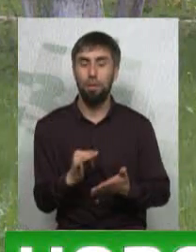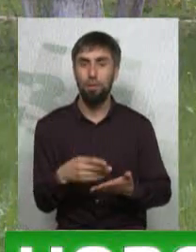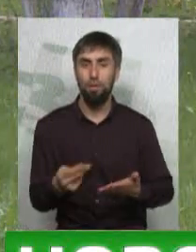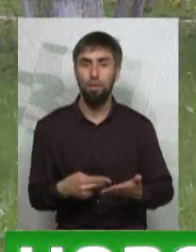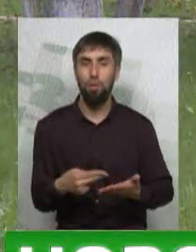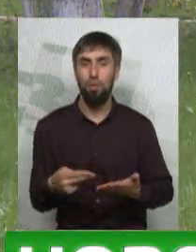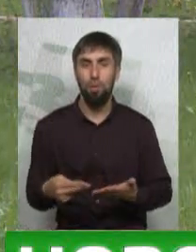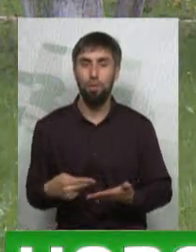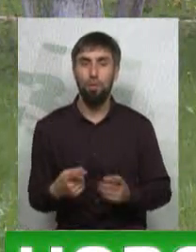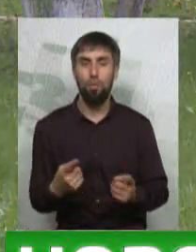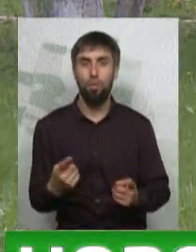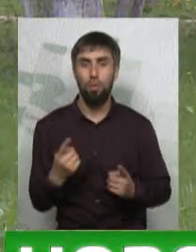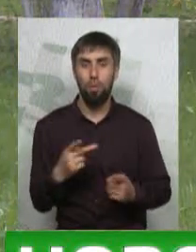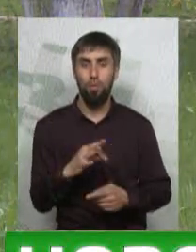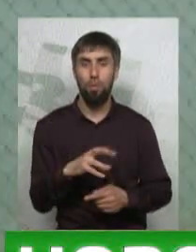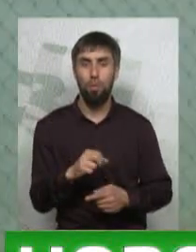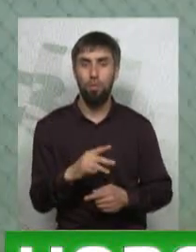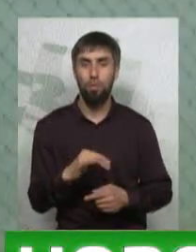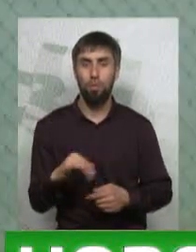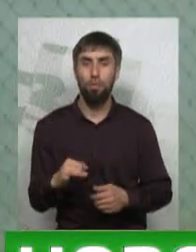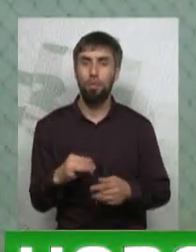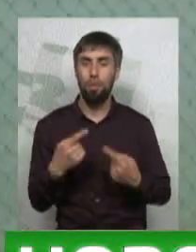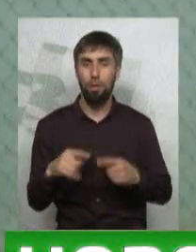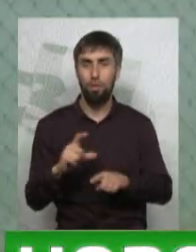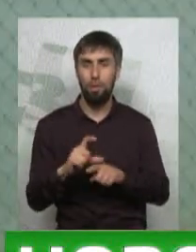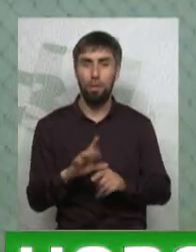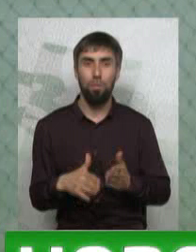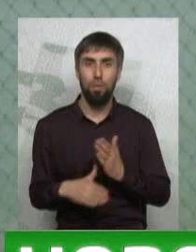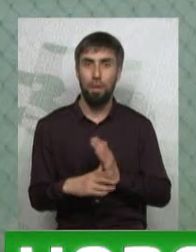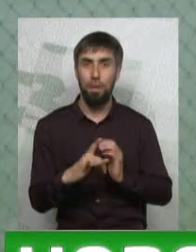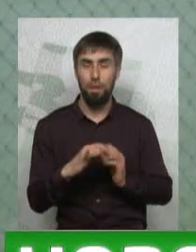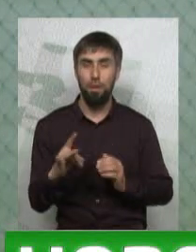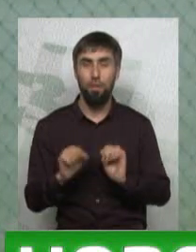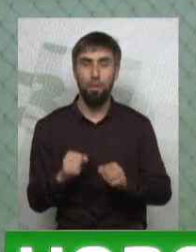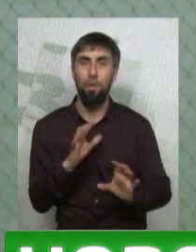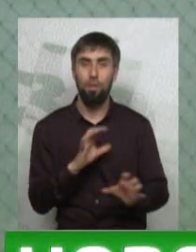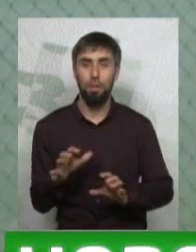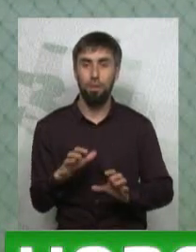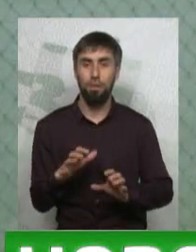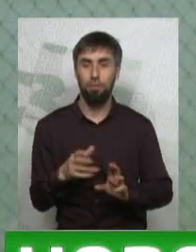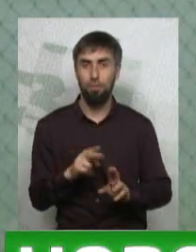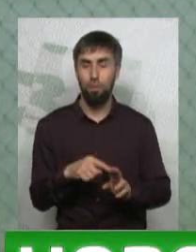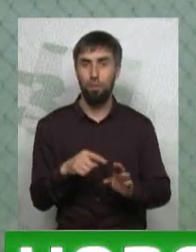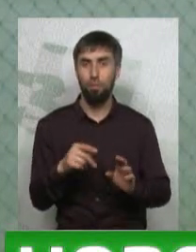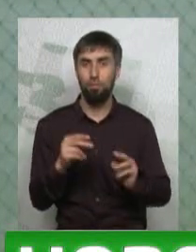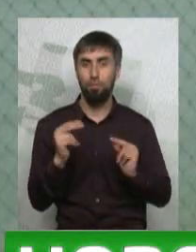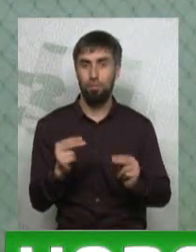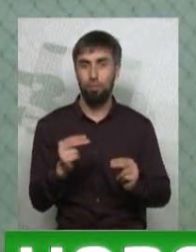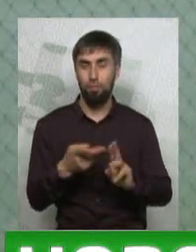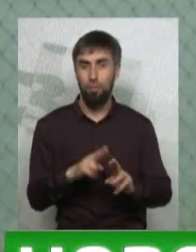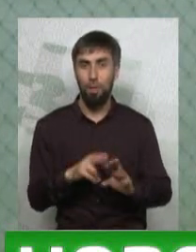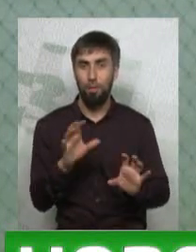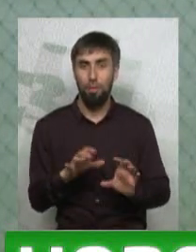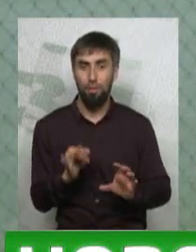заключать контракты с крупными компаниями. Иными словами, с помощью реестра возможно обеспечить легальный статус объекта спорта,